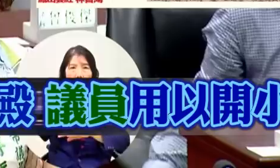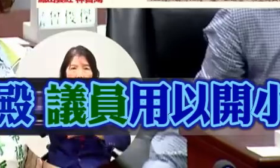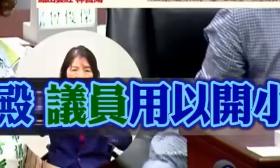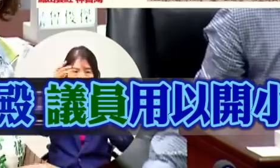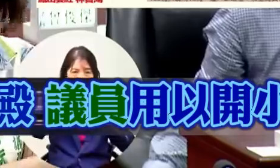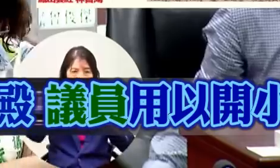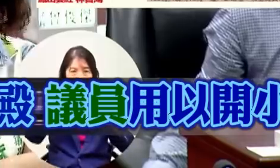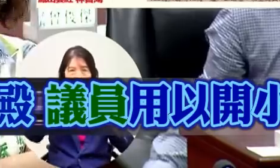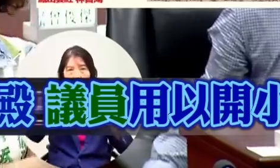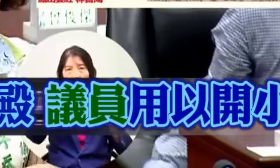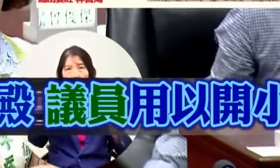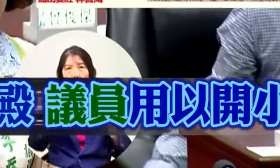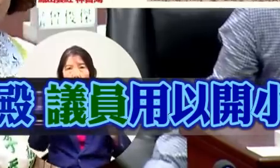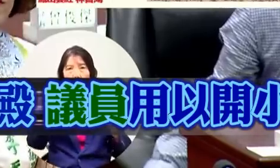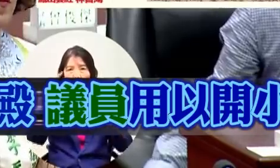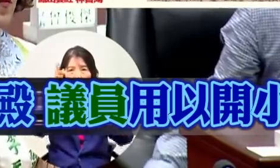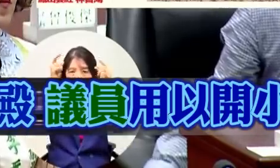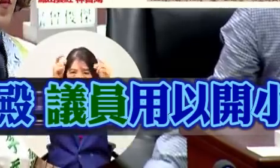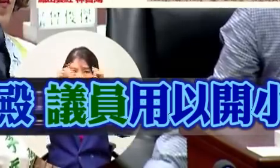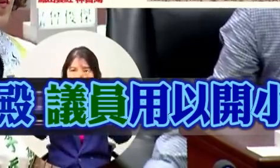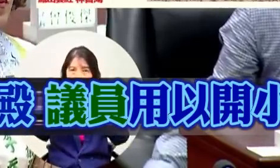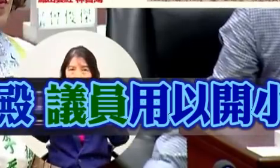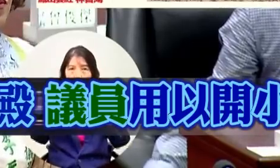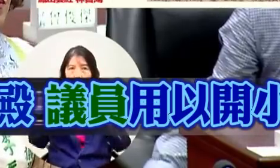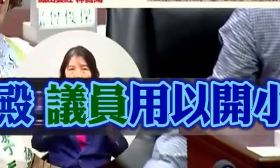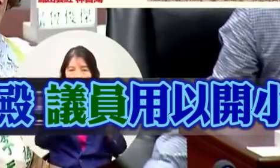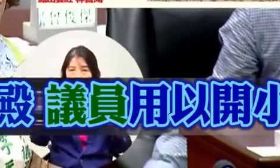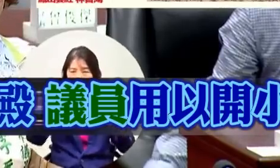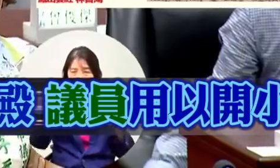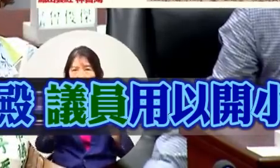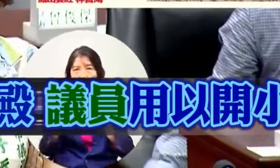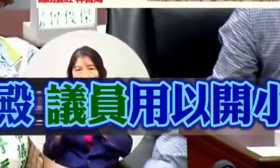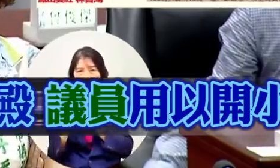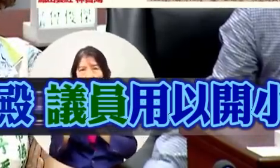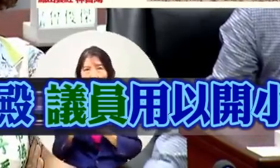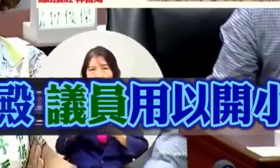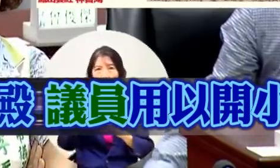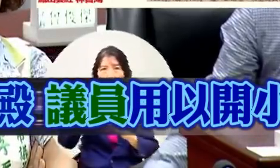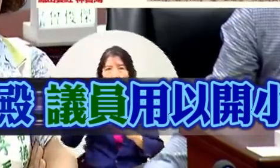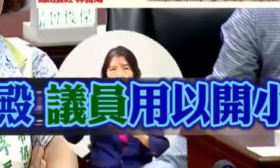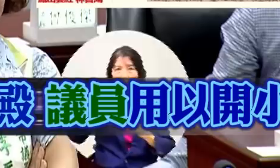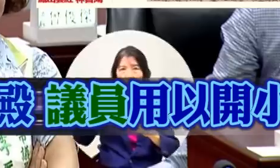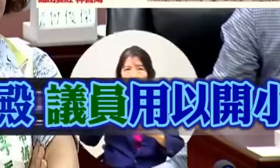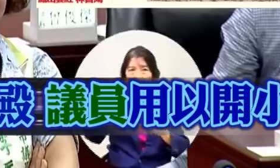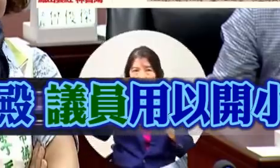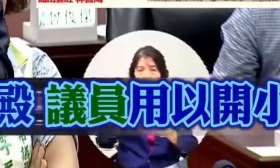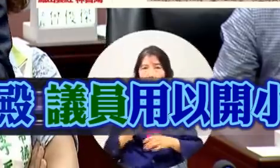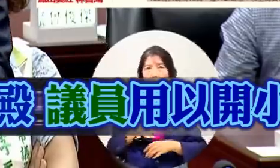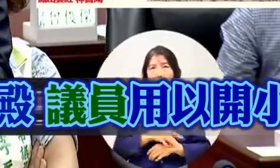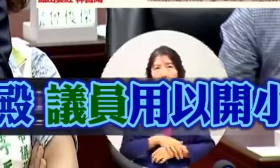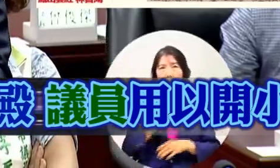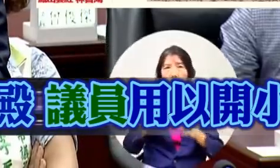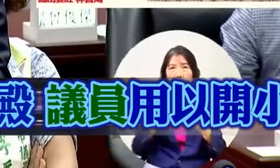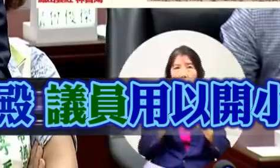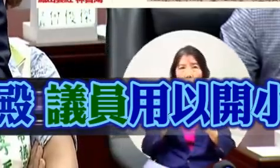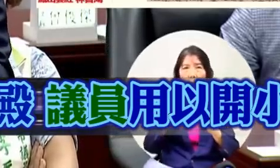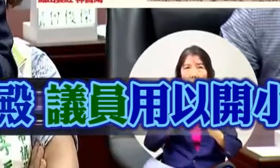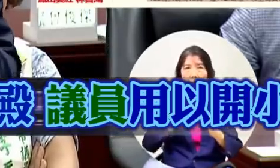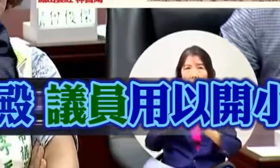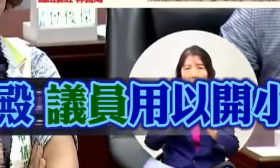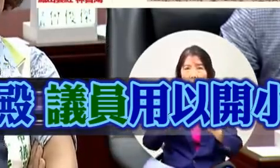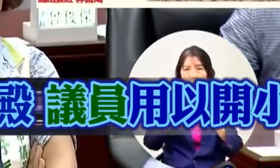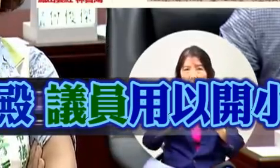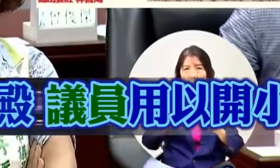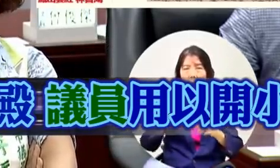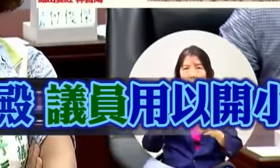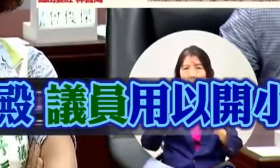高雄市负债近3300亿，刚刚市长也特别强调财务的问题。那你说呢？治金区是高雄